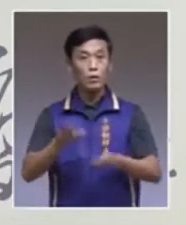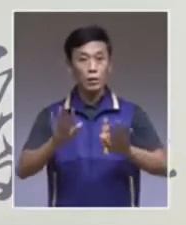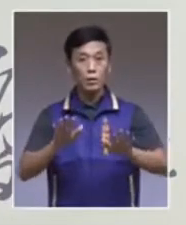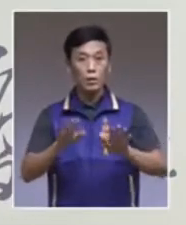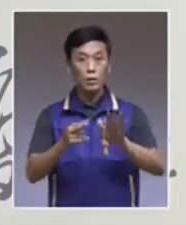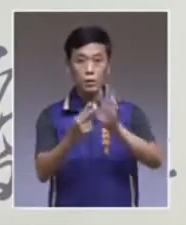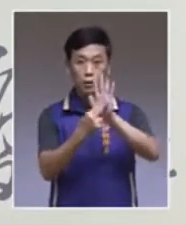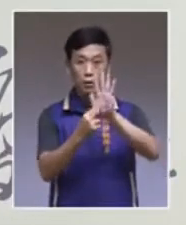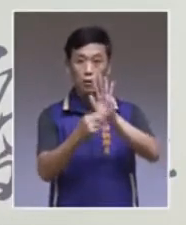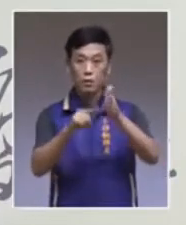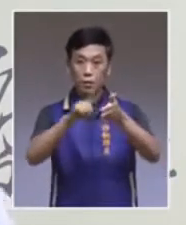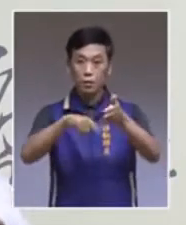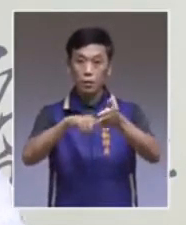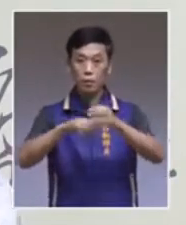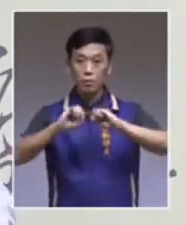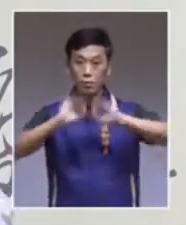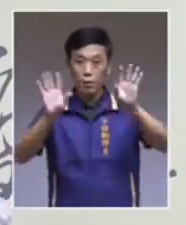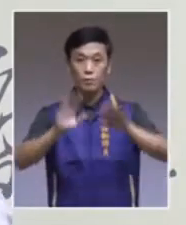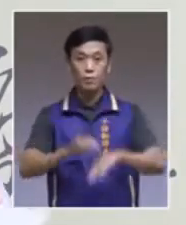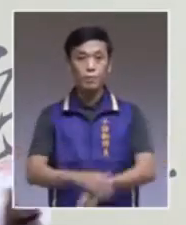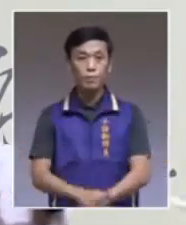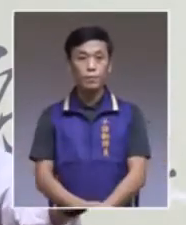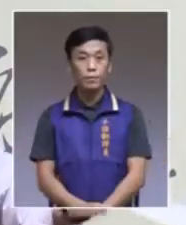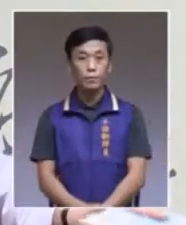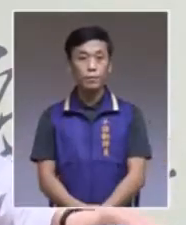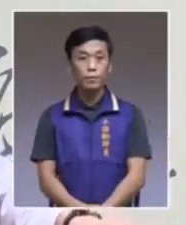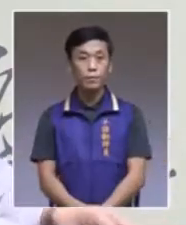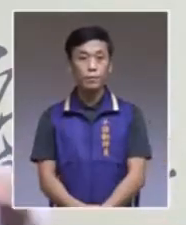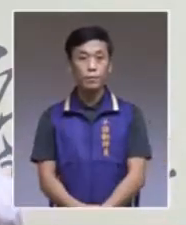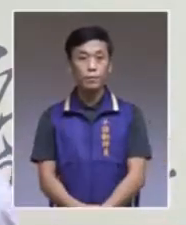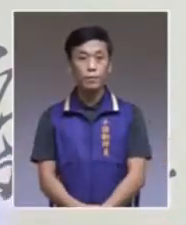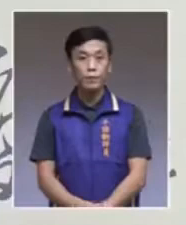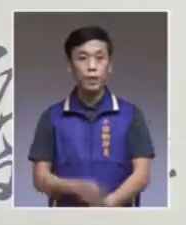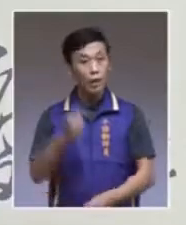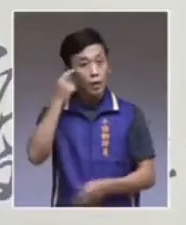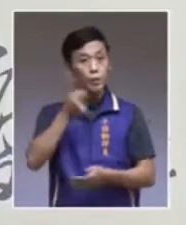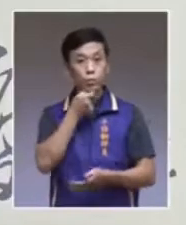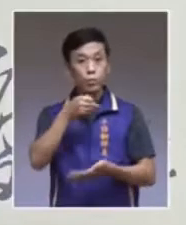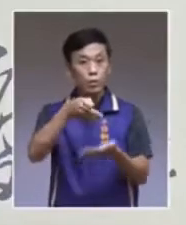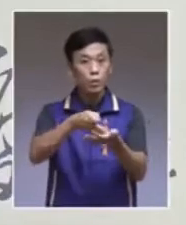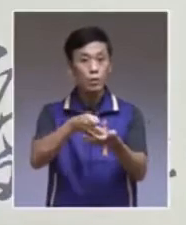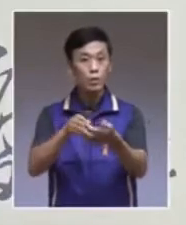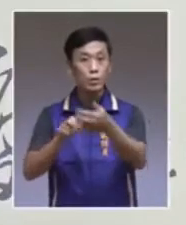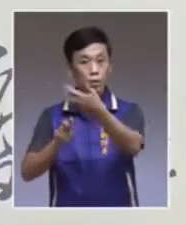跟大家做报告。那预约登记是从